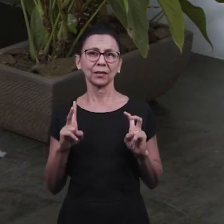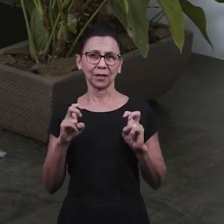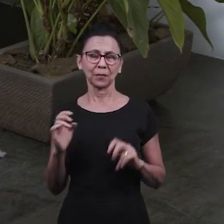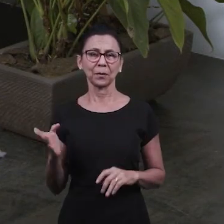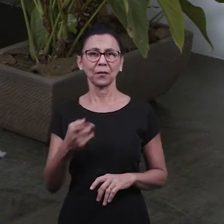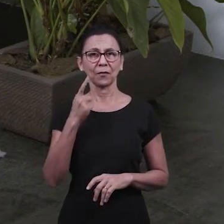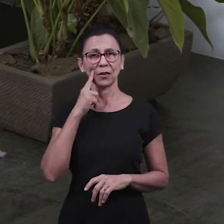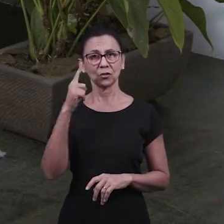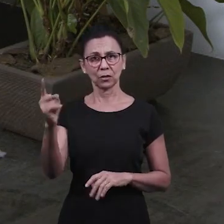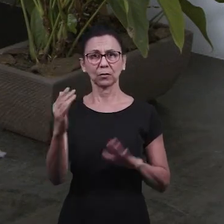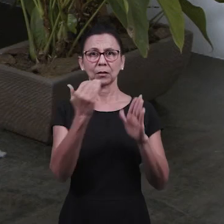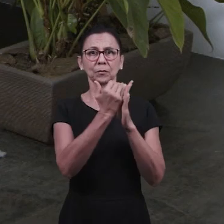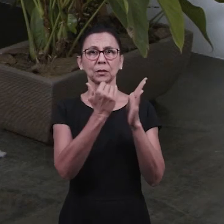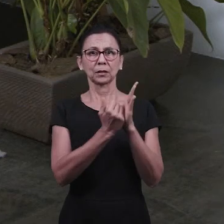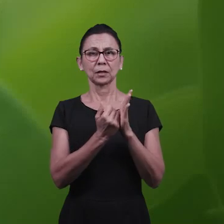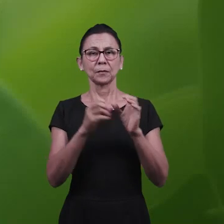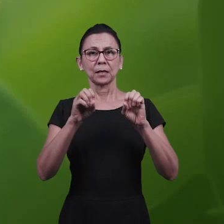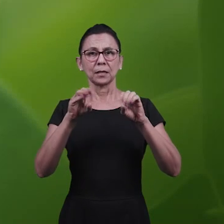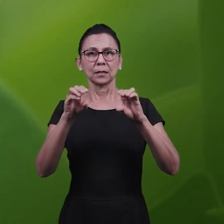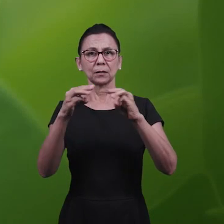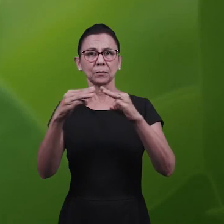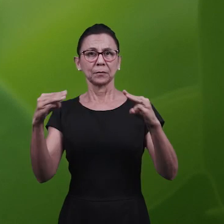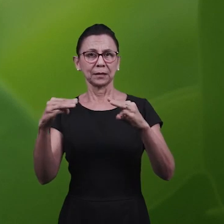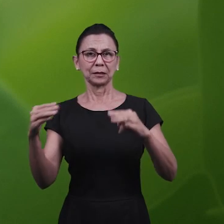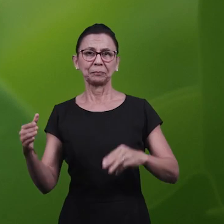volet Leçons du Manaïm.